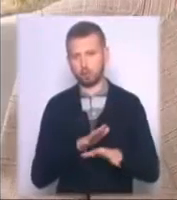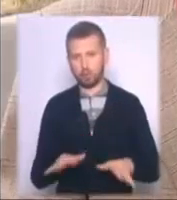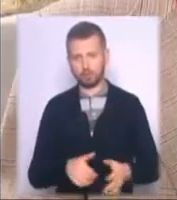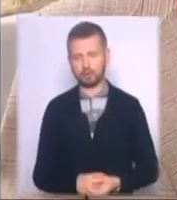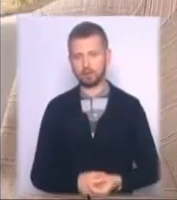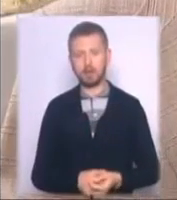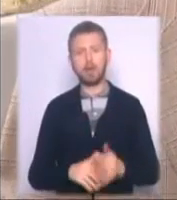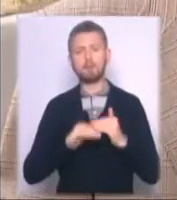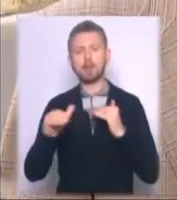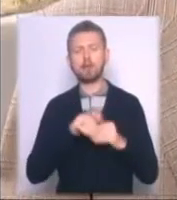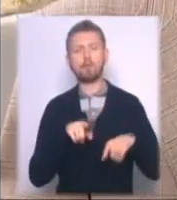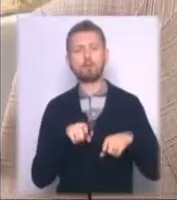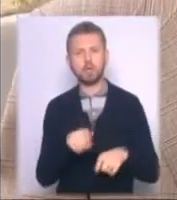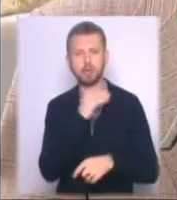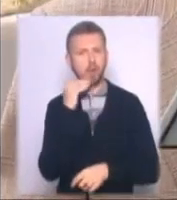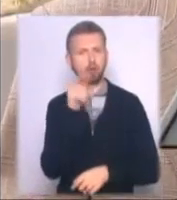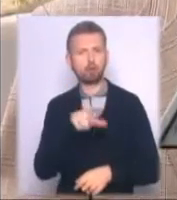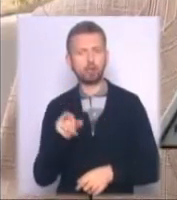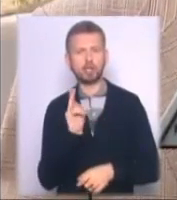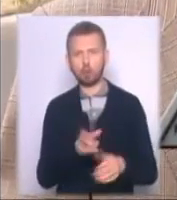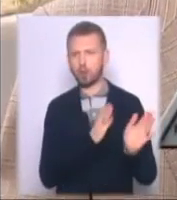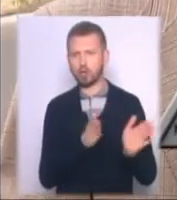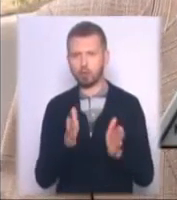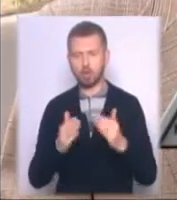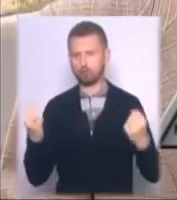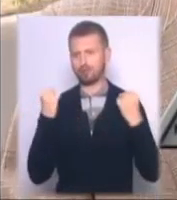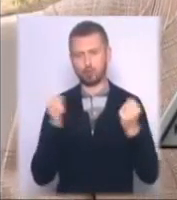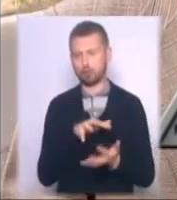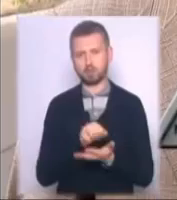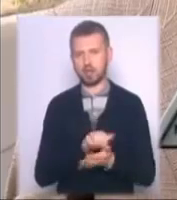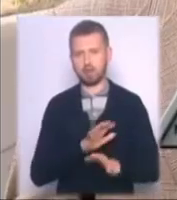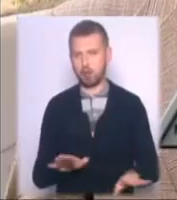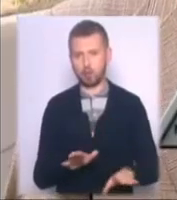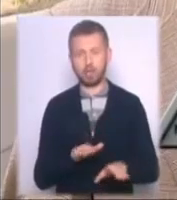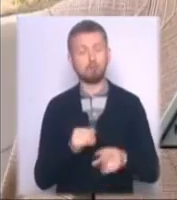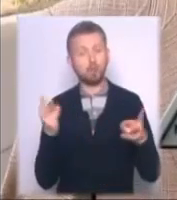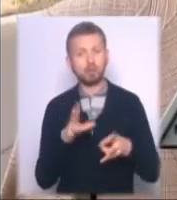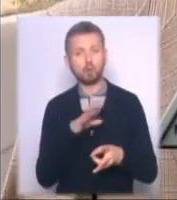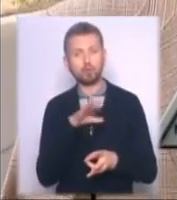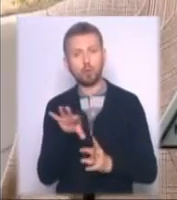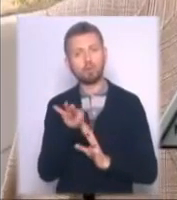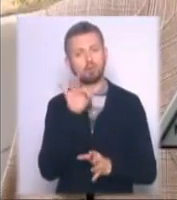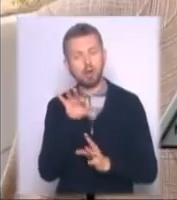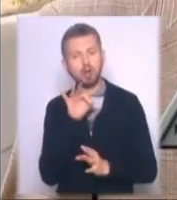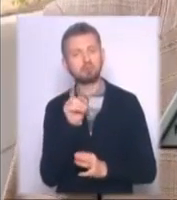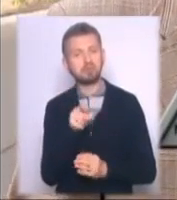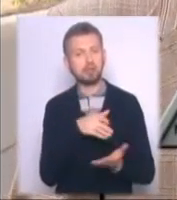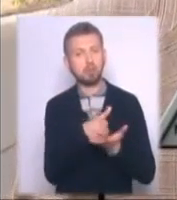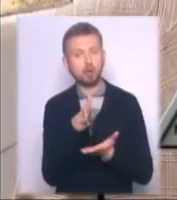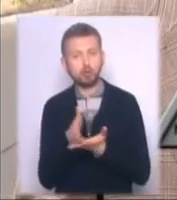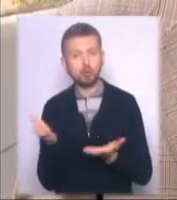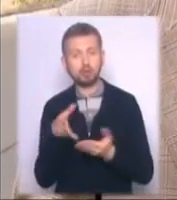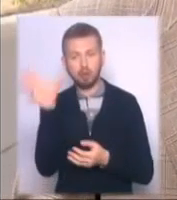Марафон бігли багато людей, які регулярно спортом не займаються. І потрібно було вибирати ті маршрути, які вони